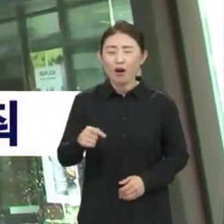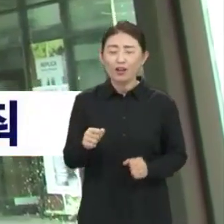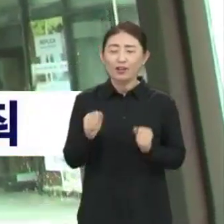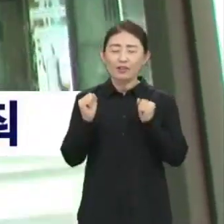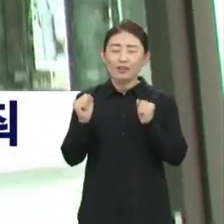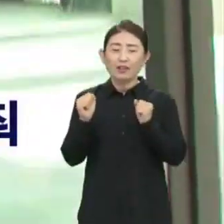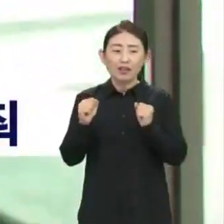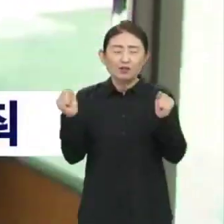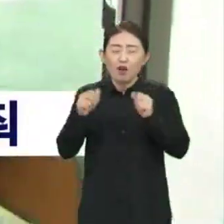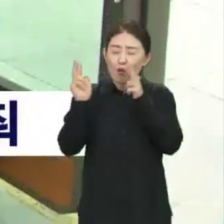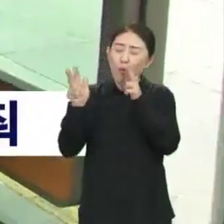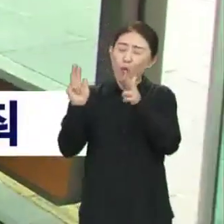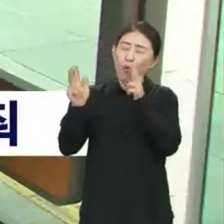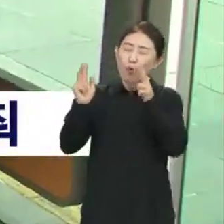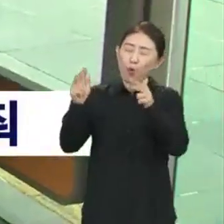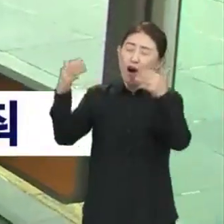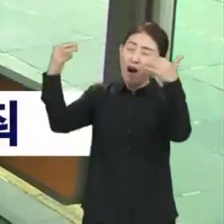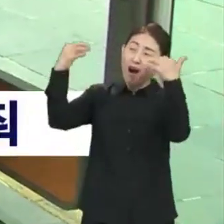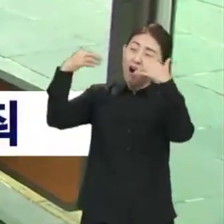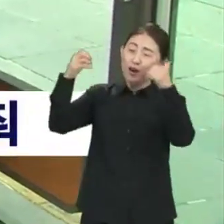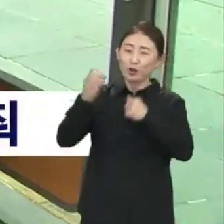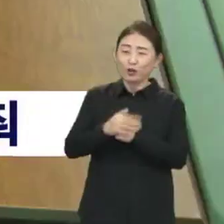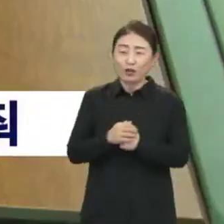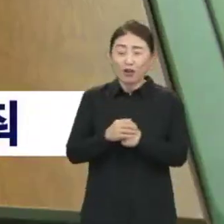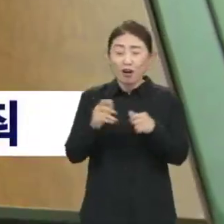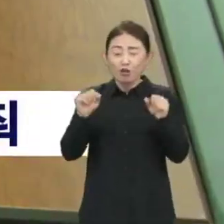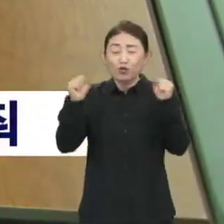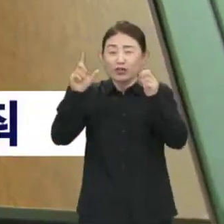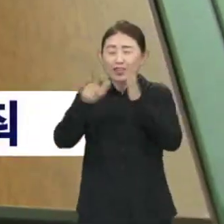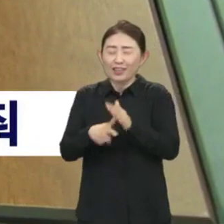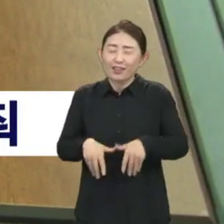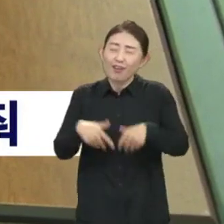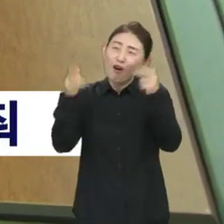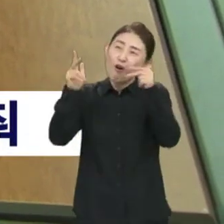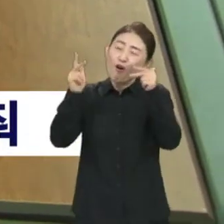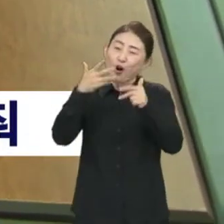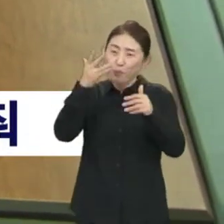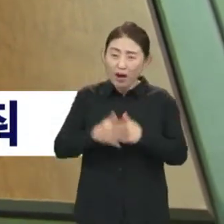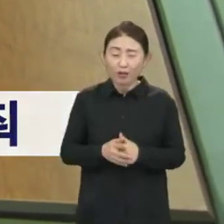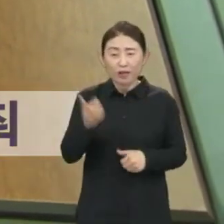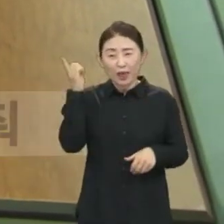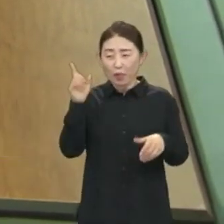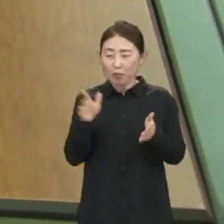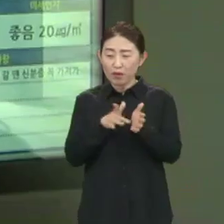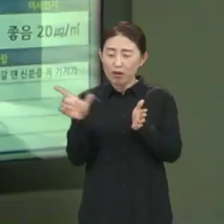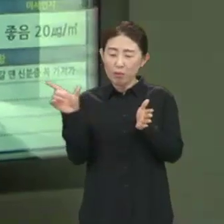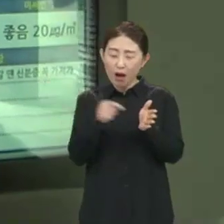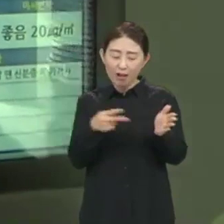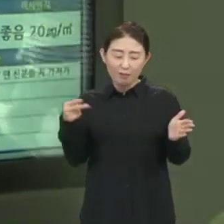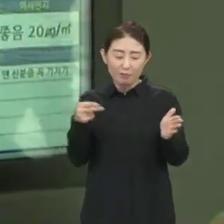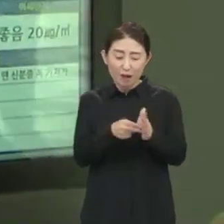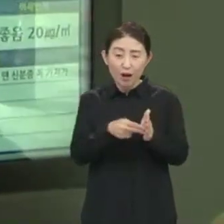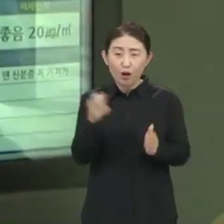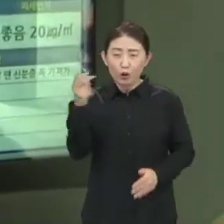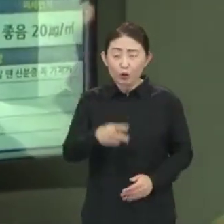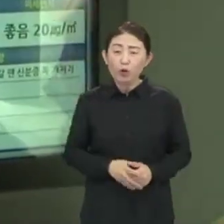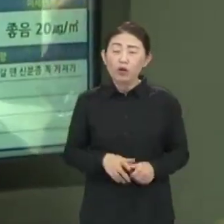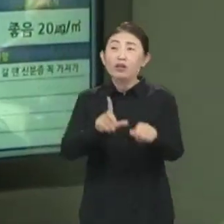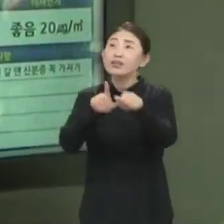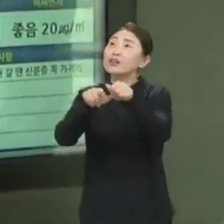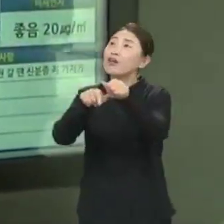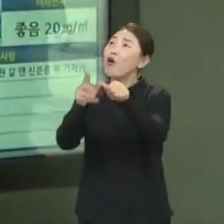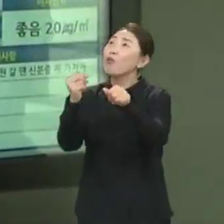시원한 에어컨뿐 아니라 겨울철 난방장치도 설치됐고 휴대전화 무선 충전기와 운행 정보를 실시간으로 볼 수 있는 대형